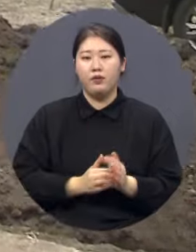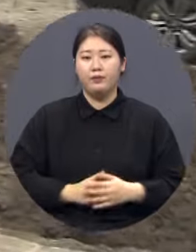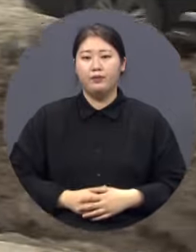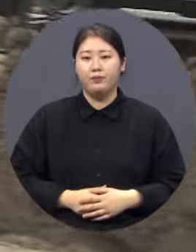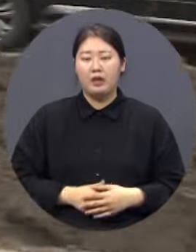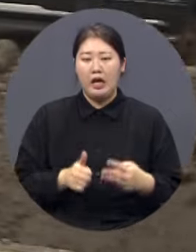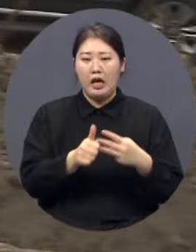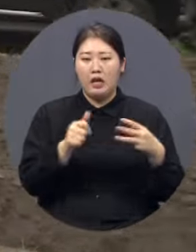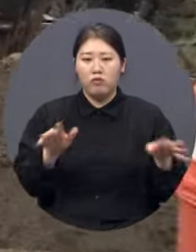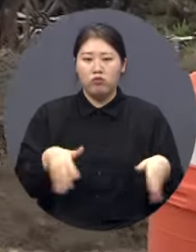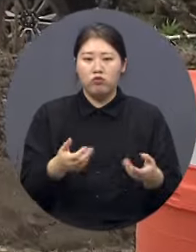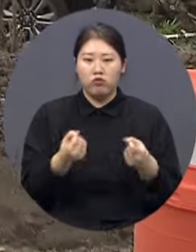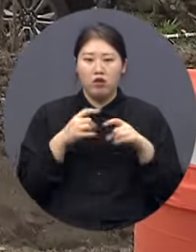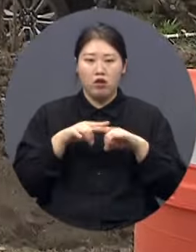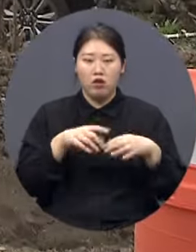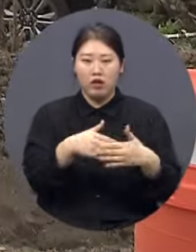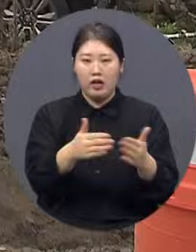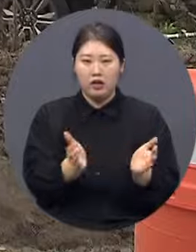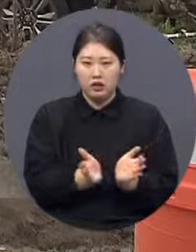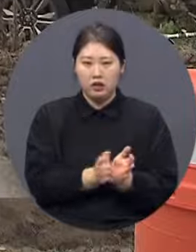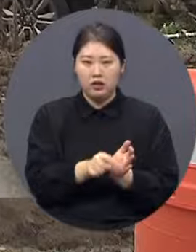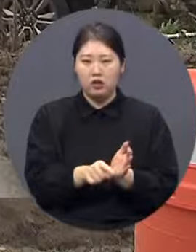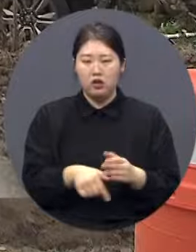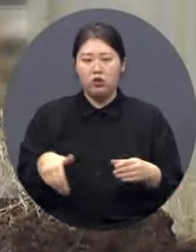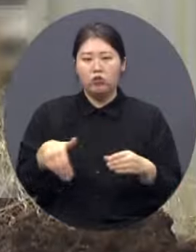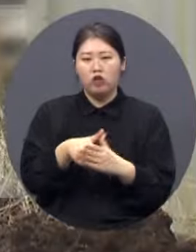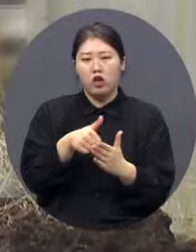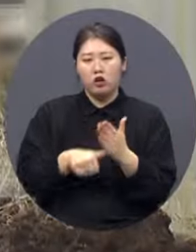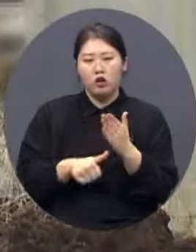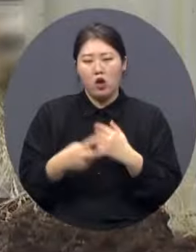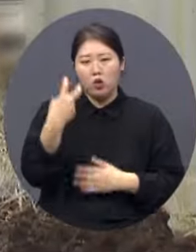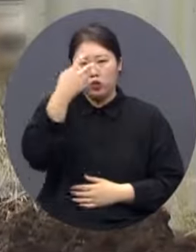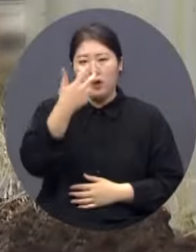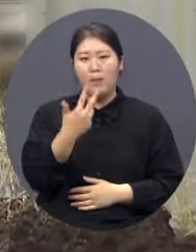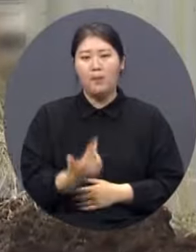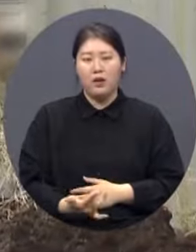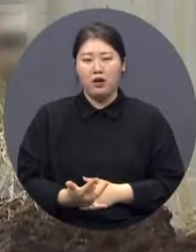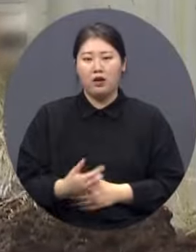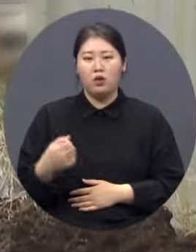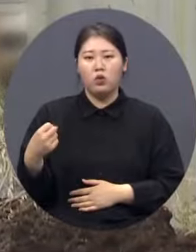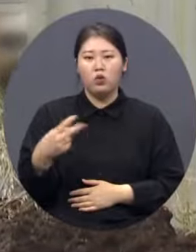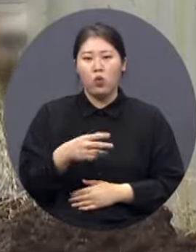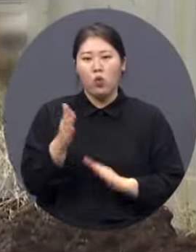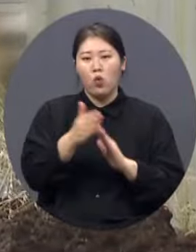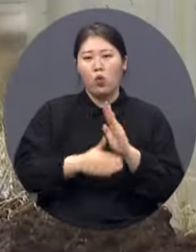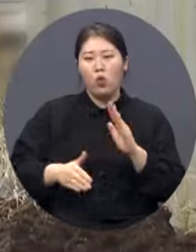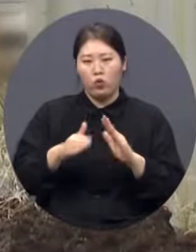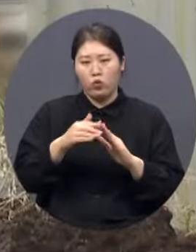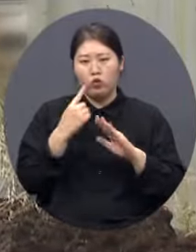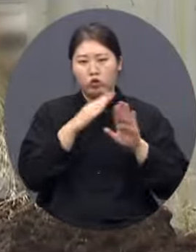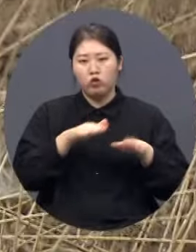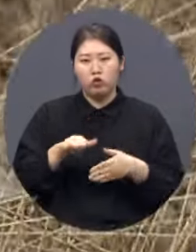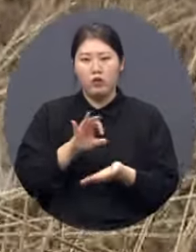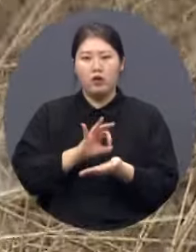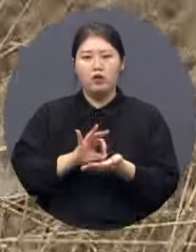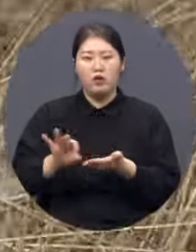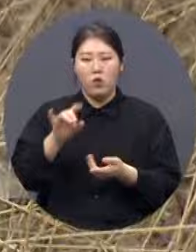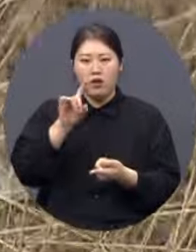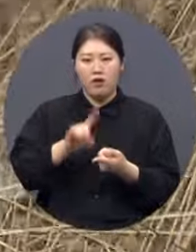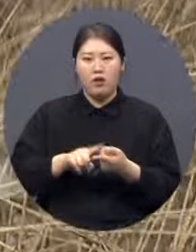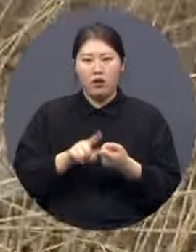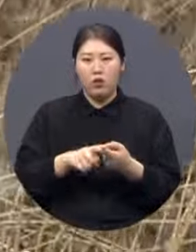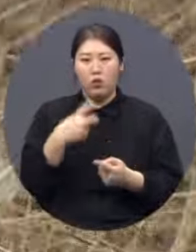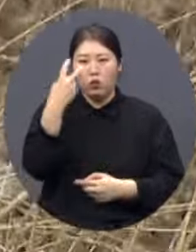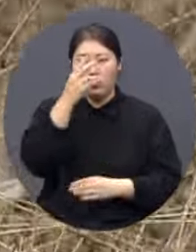한림 해상 폭력 발전은 문화재 조사 누락과 공유수면 무단 점용 혐의도 자치 경찰과 해경의 수사를